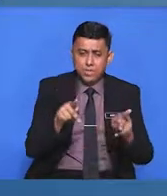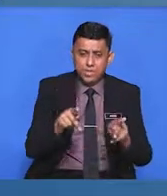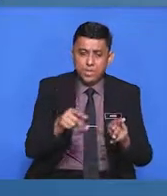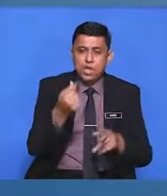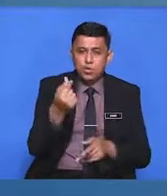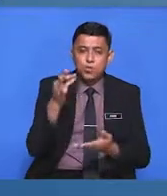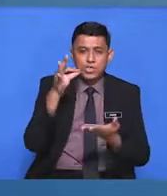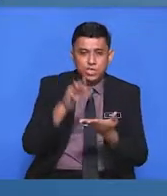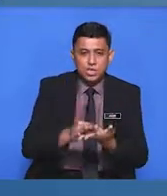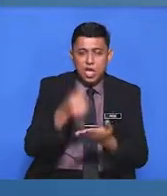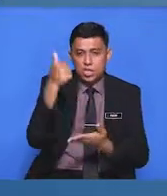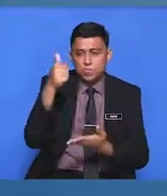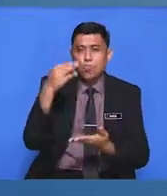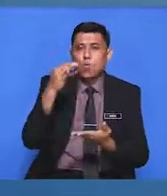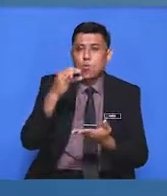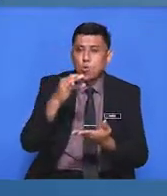syiling 10 sen.